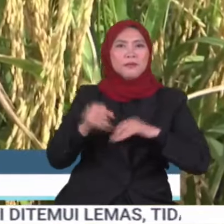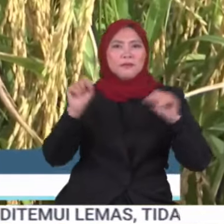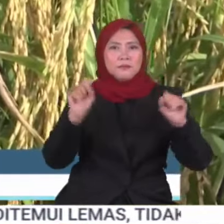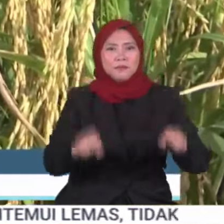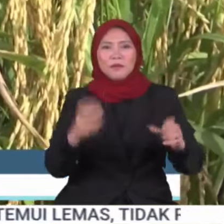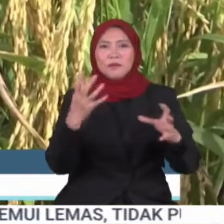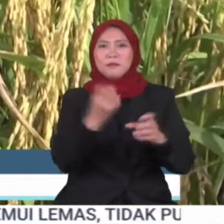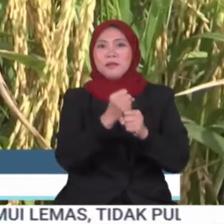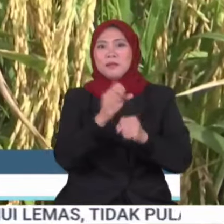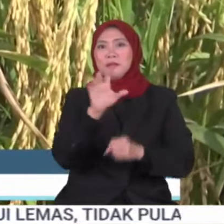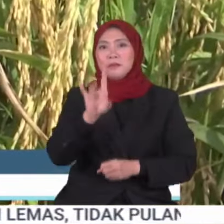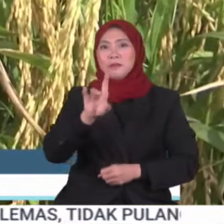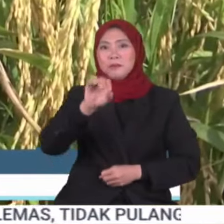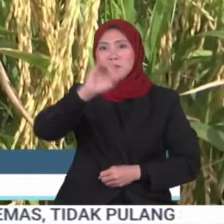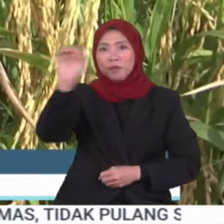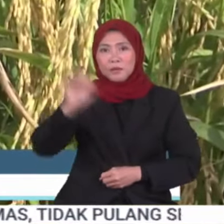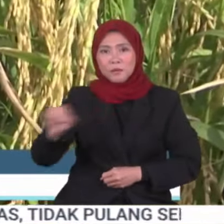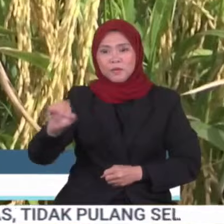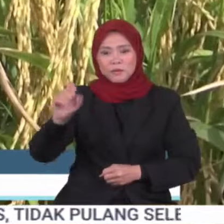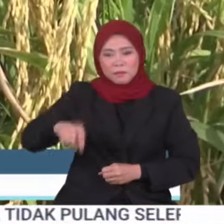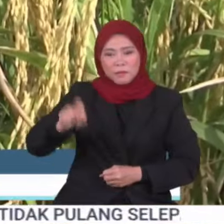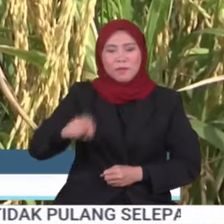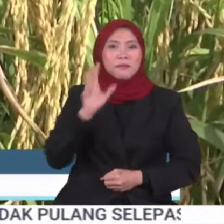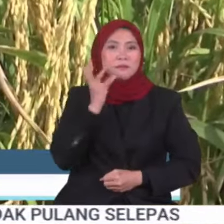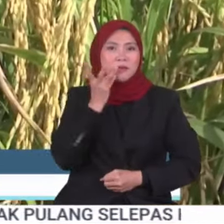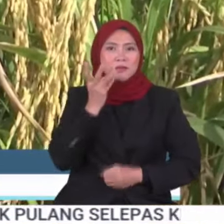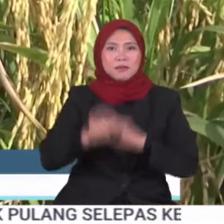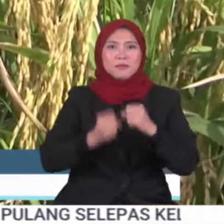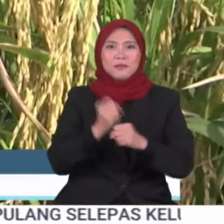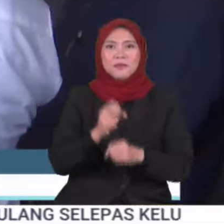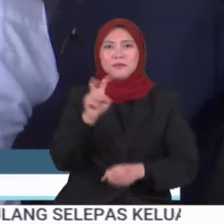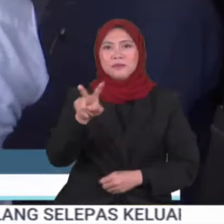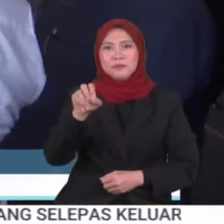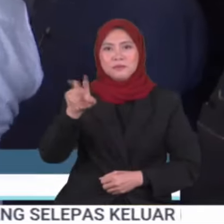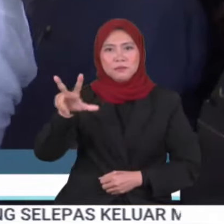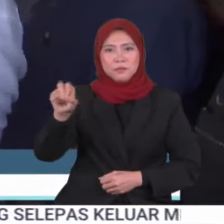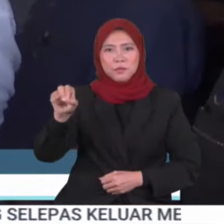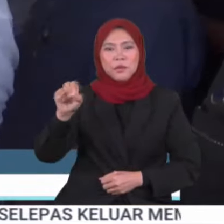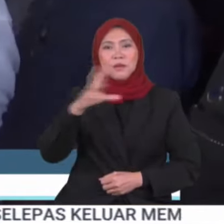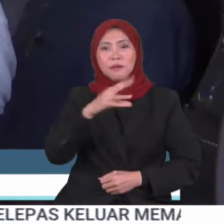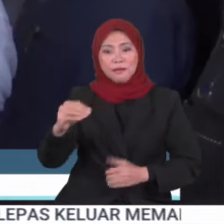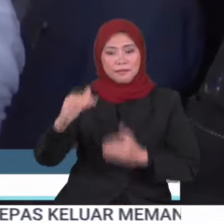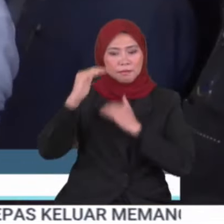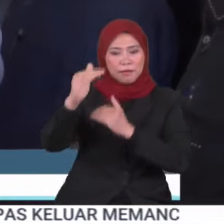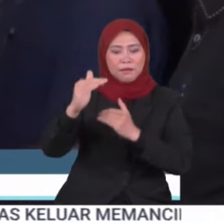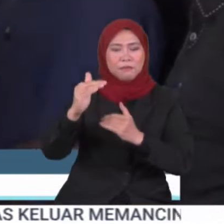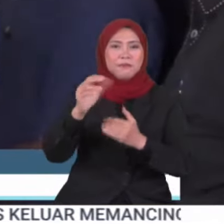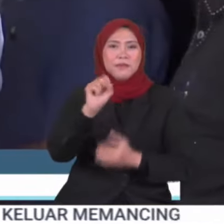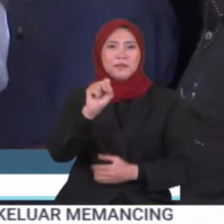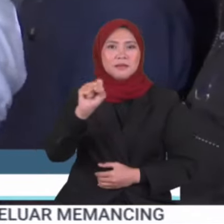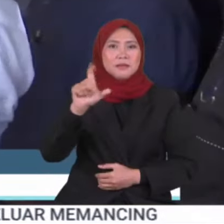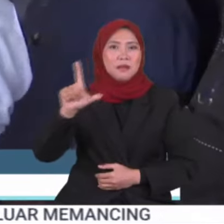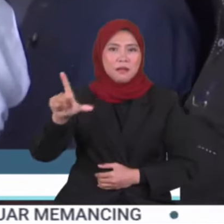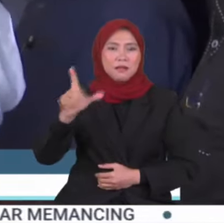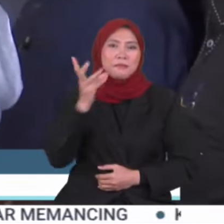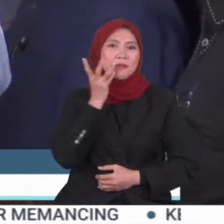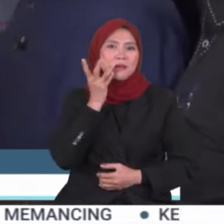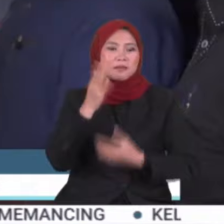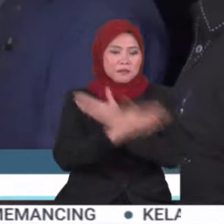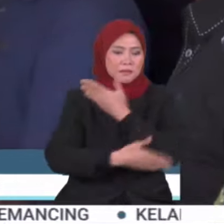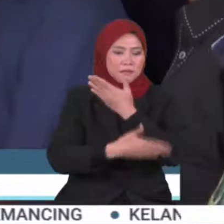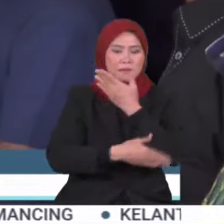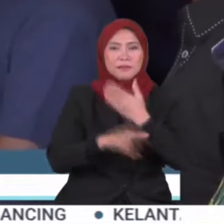mampu mencapai 80% keperluan beras negara menjelang 2030 serta tahap sara diri SSL beras negara